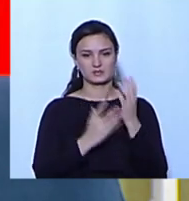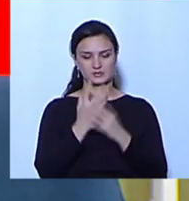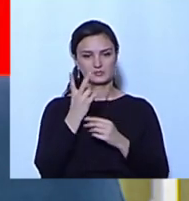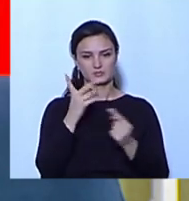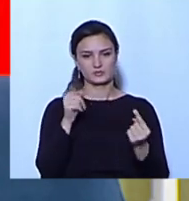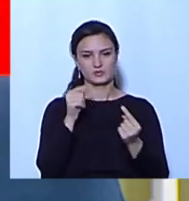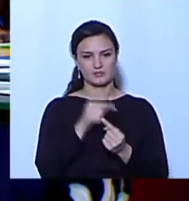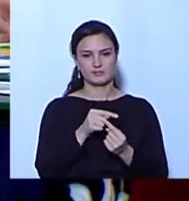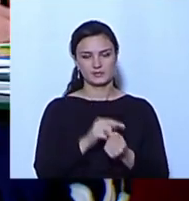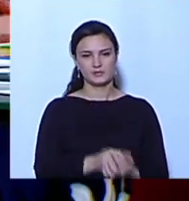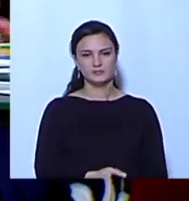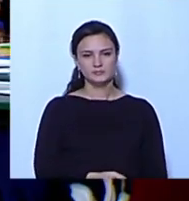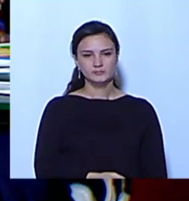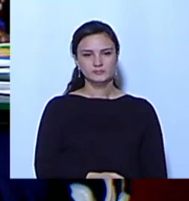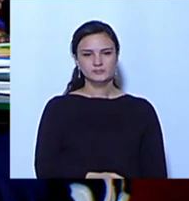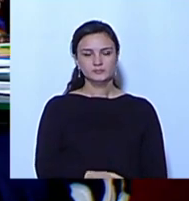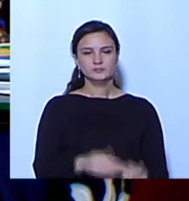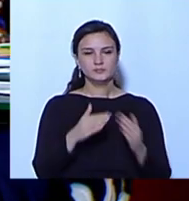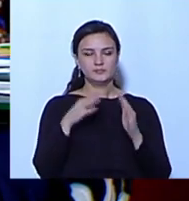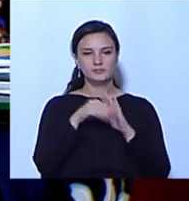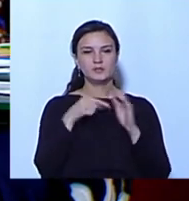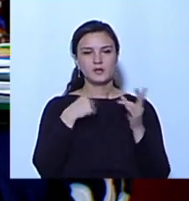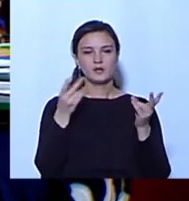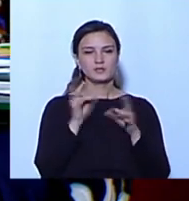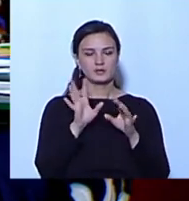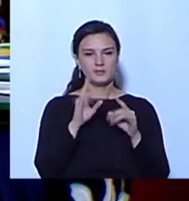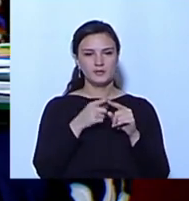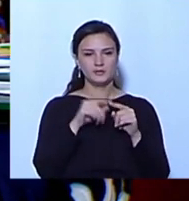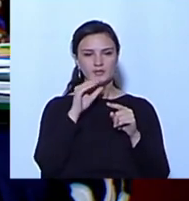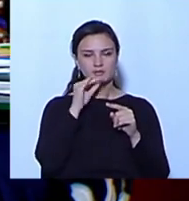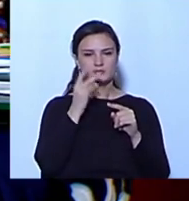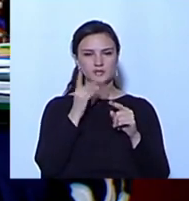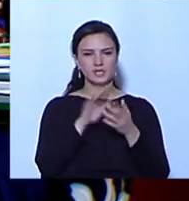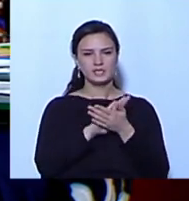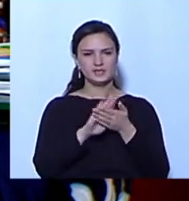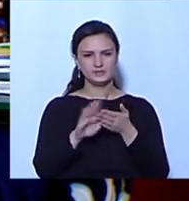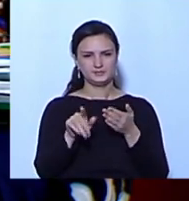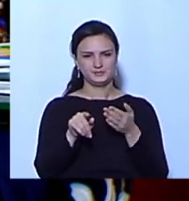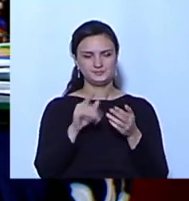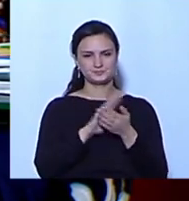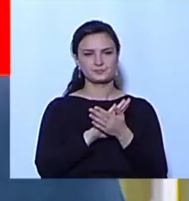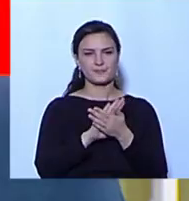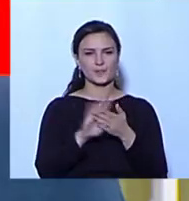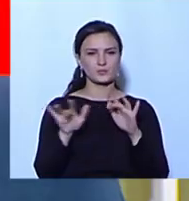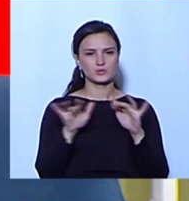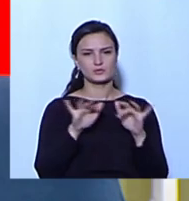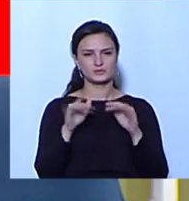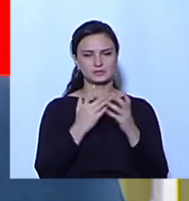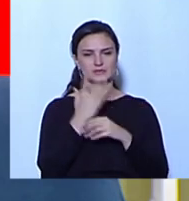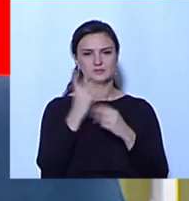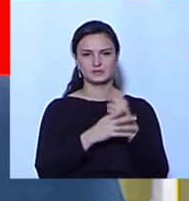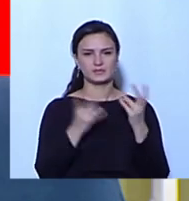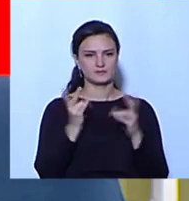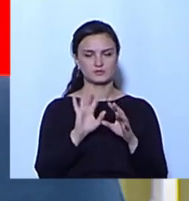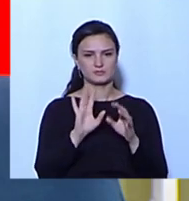შესაბამისი ზომის. თუმცა სახლის პირობებში ჩვენ არ გვჭირდება ხო სტერილური, როდესაც უნდა ჰიგიენური პროცედურა? ჰიგიენური პროცედურებისთვის სტერილური ხელთათმანი